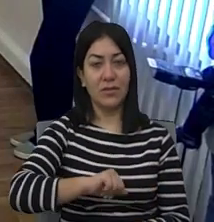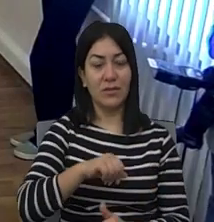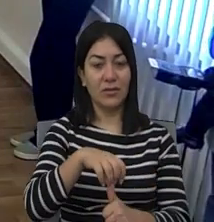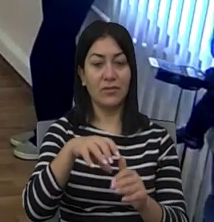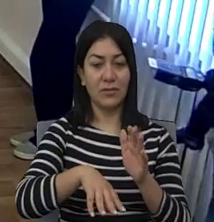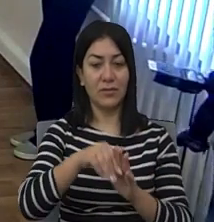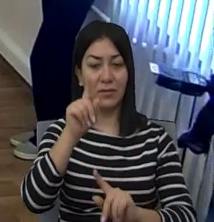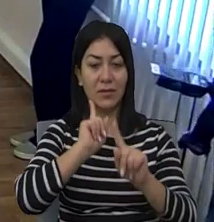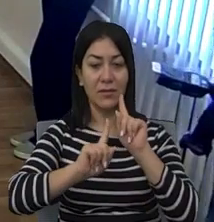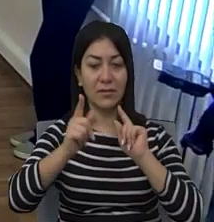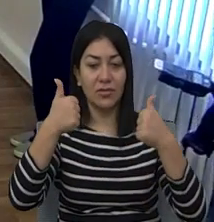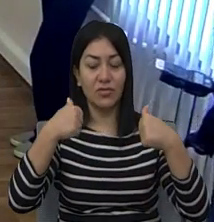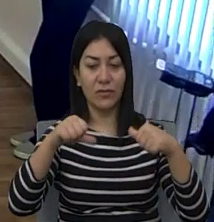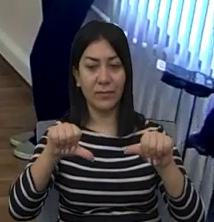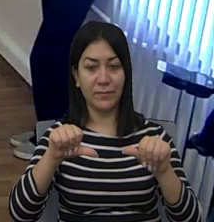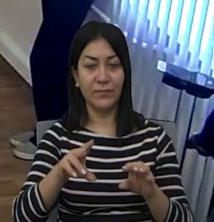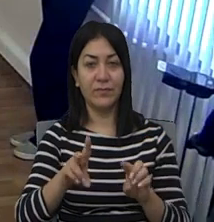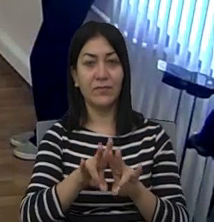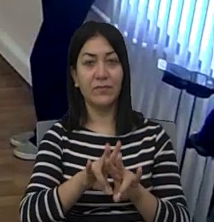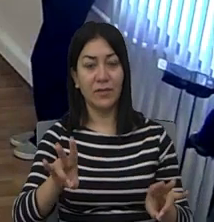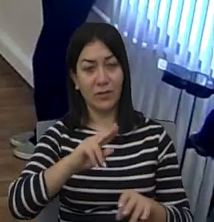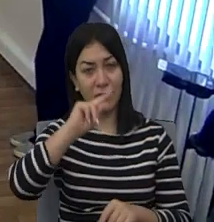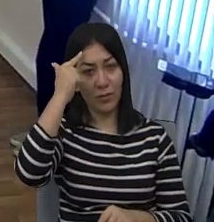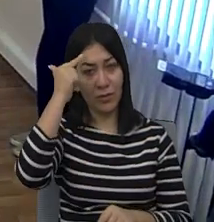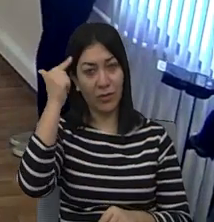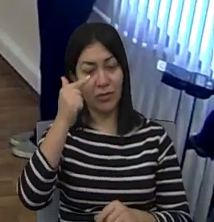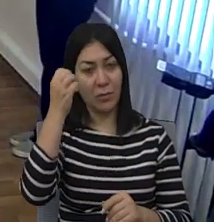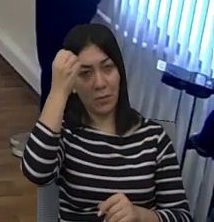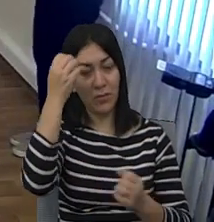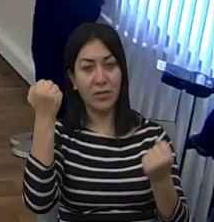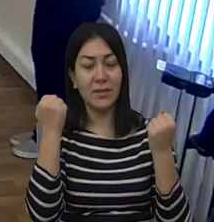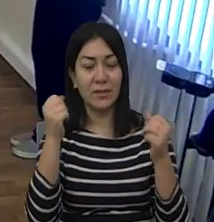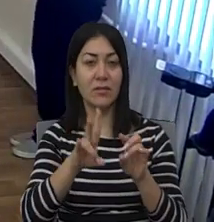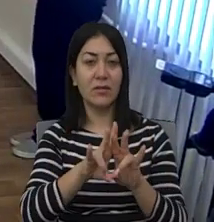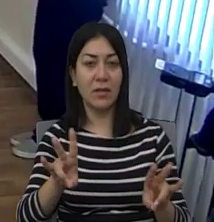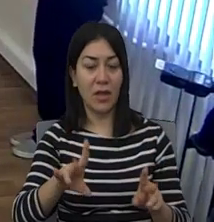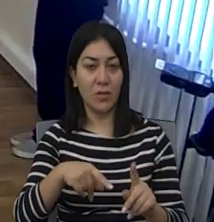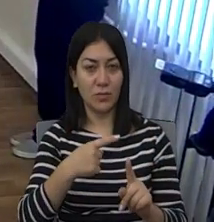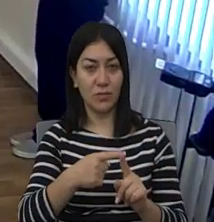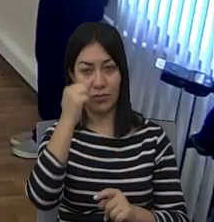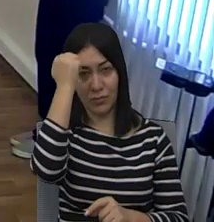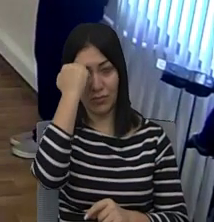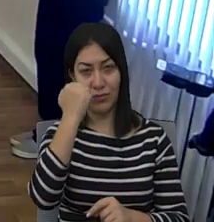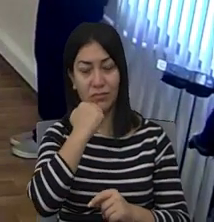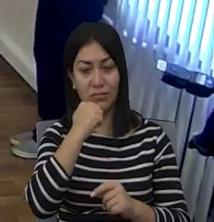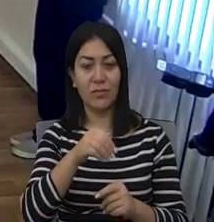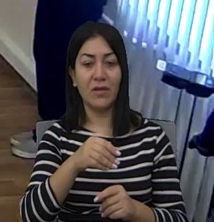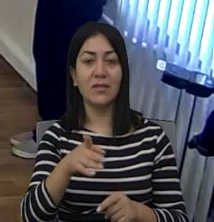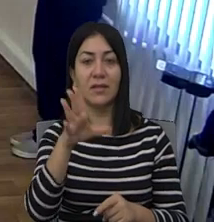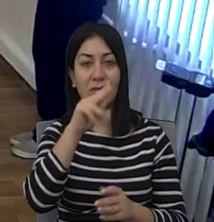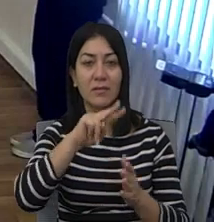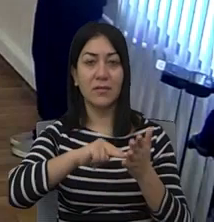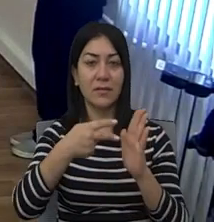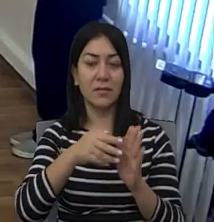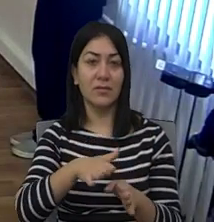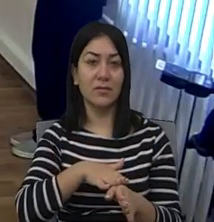ընտրական հանձնաժողովին. And the Ministry of Education, Science, Culture and Sport to allow us to embark on this challenging but